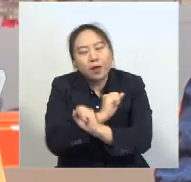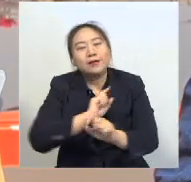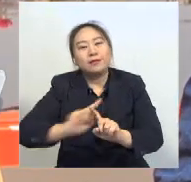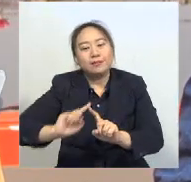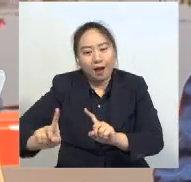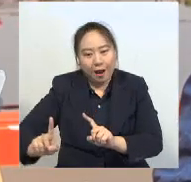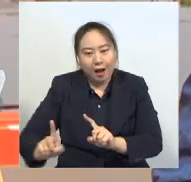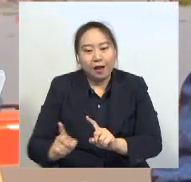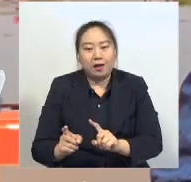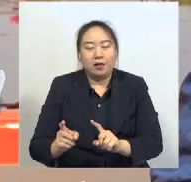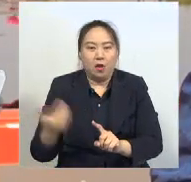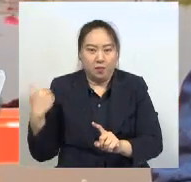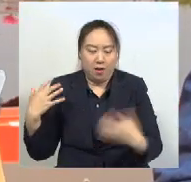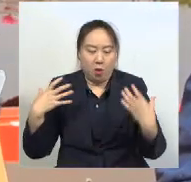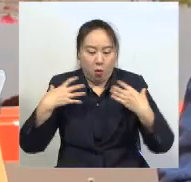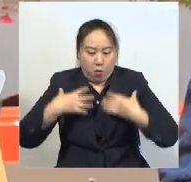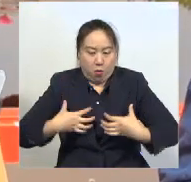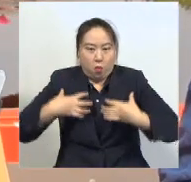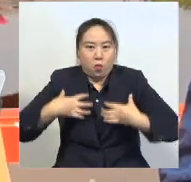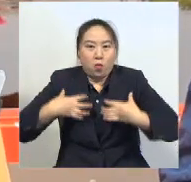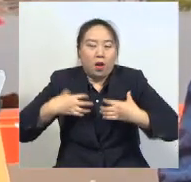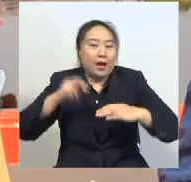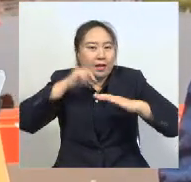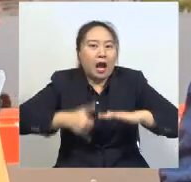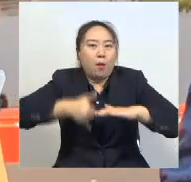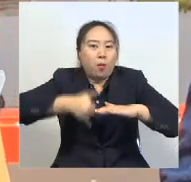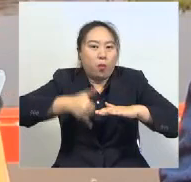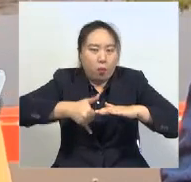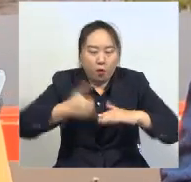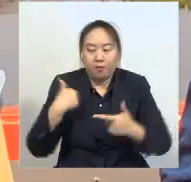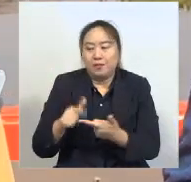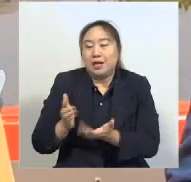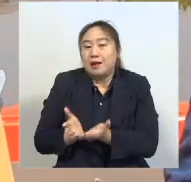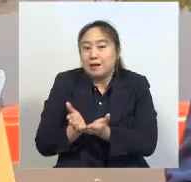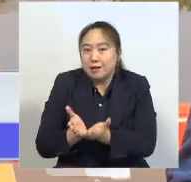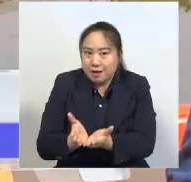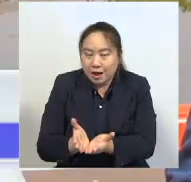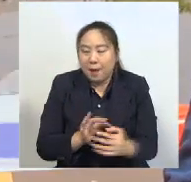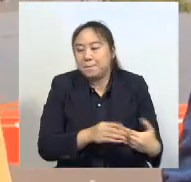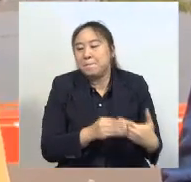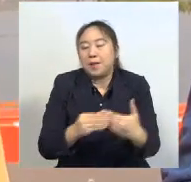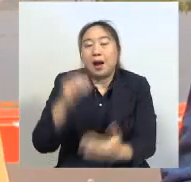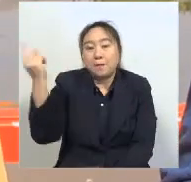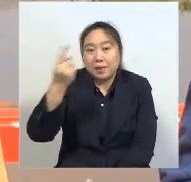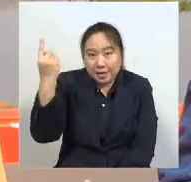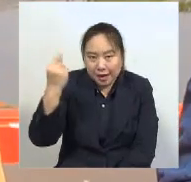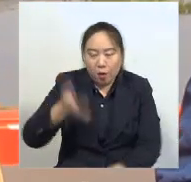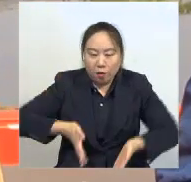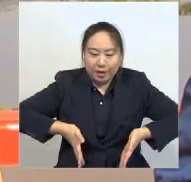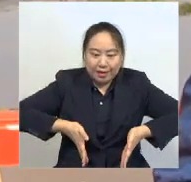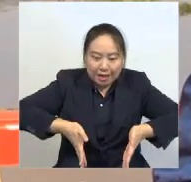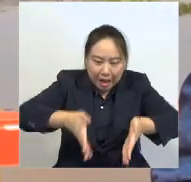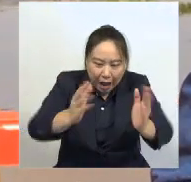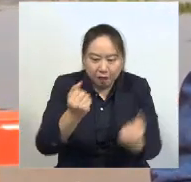การมีชูชีพการมีเรือเพื่อนำเข้ามาสู่อ่างเก็บน้ำแห่งนี้รวมถึงการปรับปรุงทางเข้าให้มี